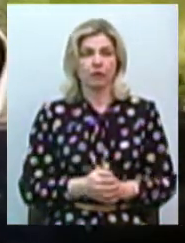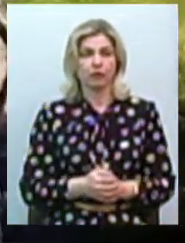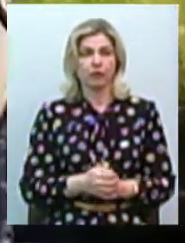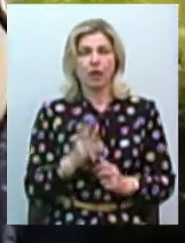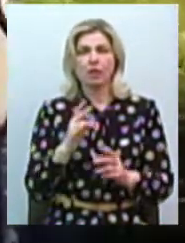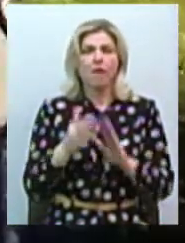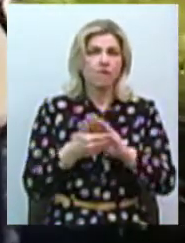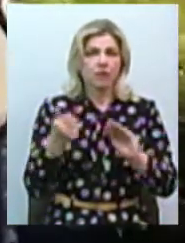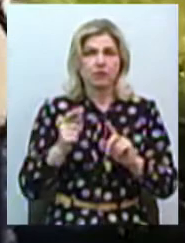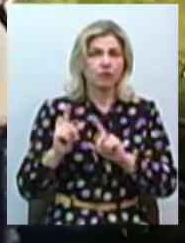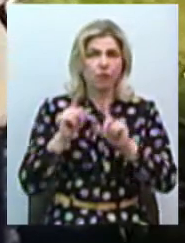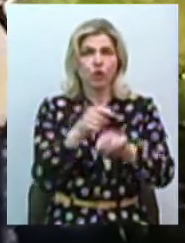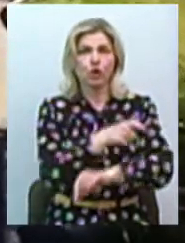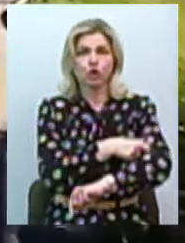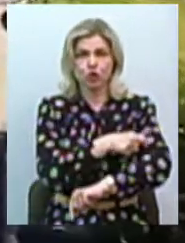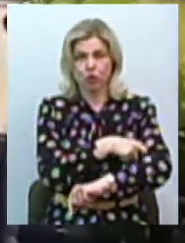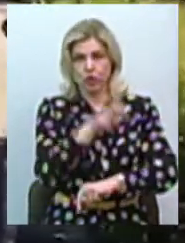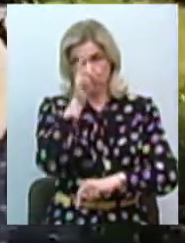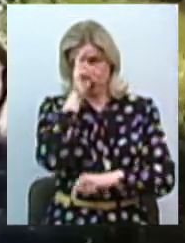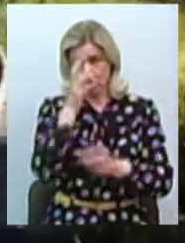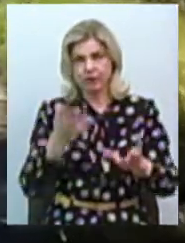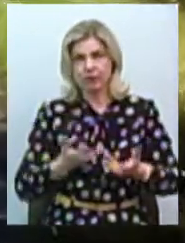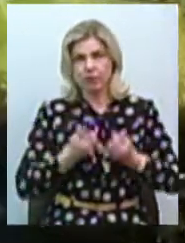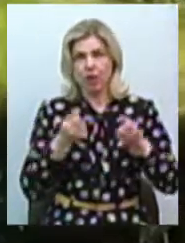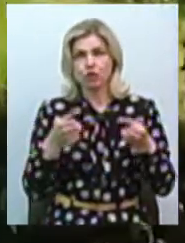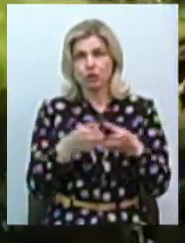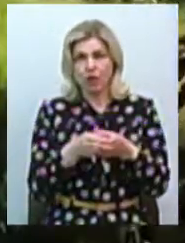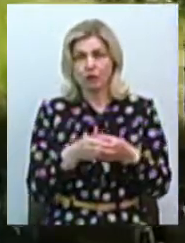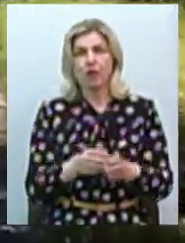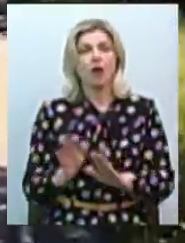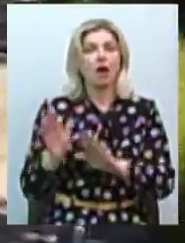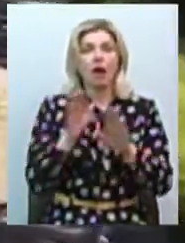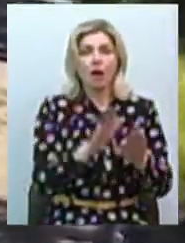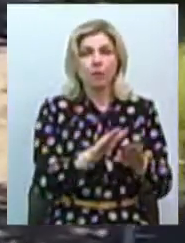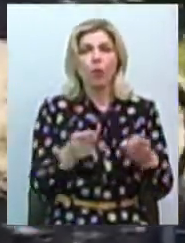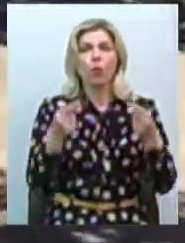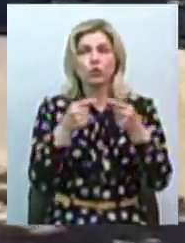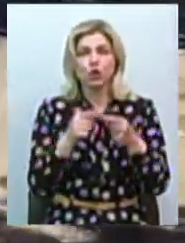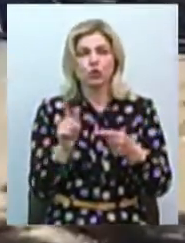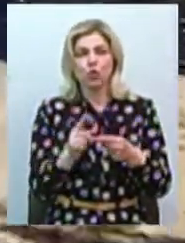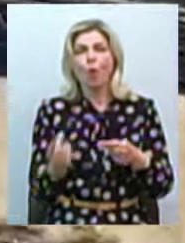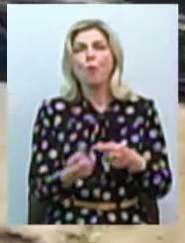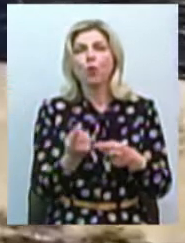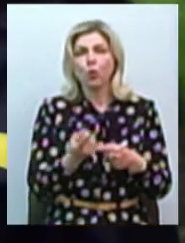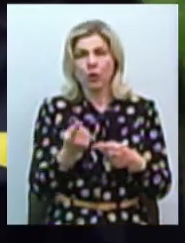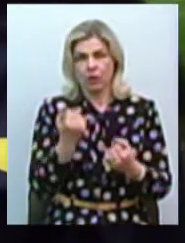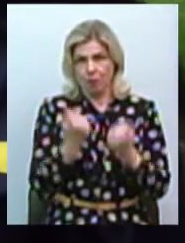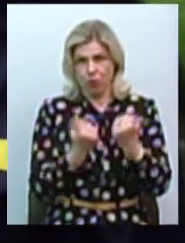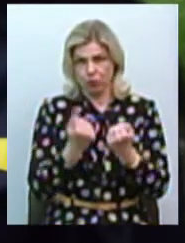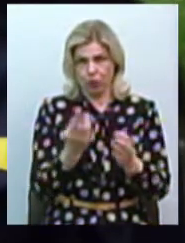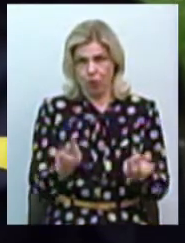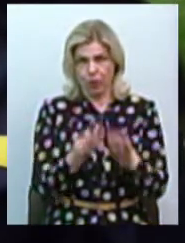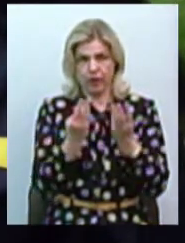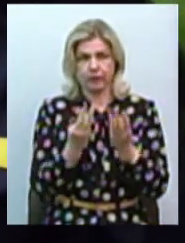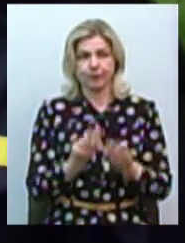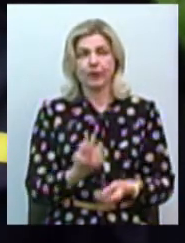виїхав чергове відділення 19-ї державної пожежно-рятувальної частини. По прибуттю вони встановили, що горить моторний відсік автомобіля. 1